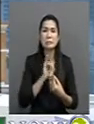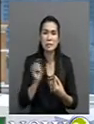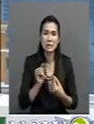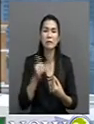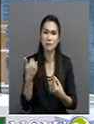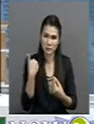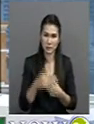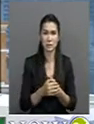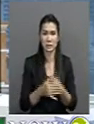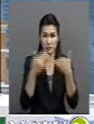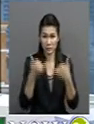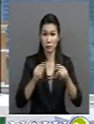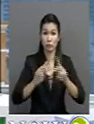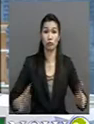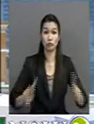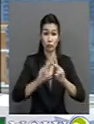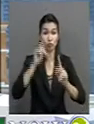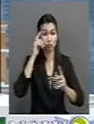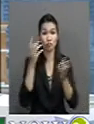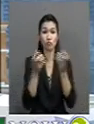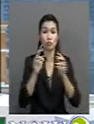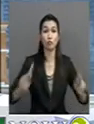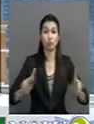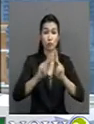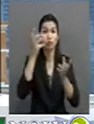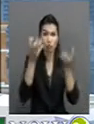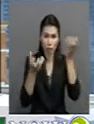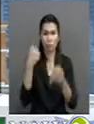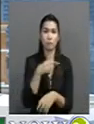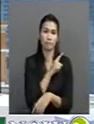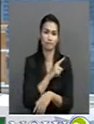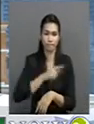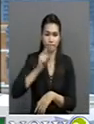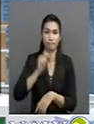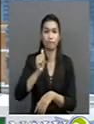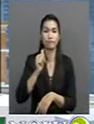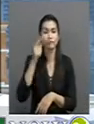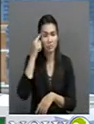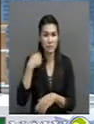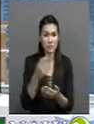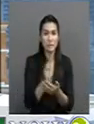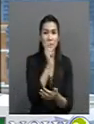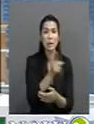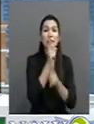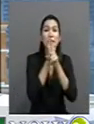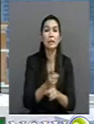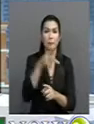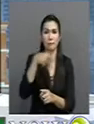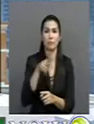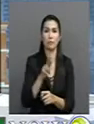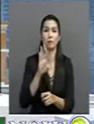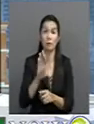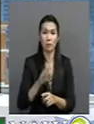รค่ะเบื้องต้นบอกว่าทางกระทรวงยุติธรรมจะเป็นเจ้าภาพหลักแล้วก็จะเยียวยาคุ้มครองตามพ.ร.บ.คุ้มครองผู้ประสบภัย